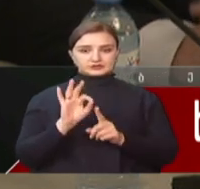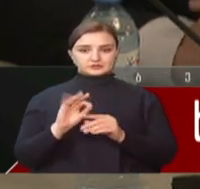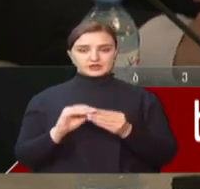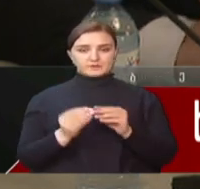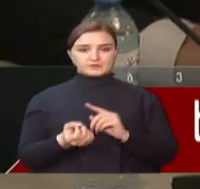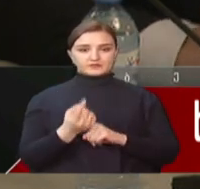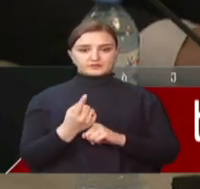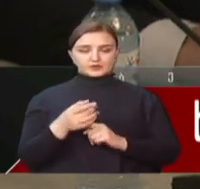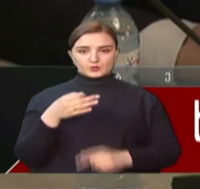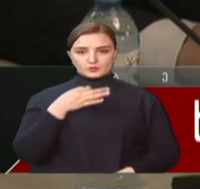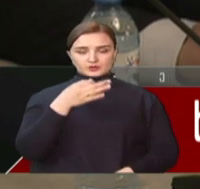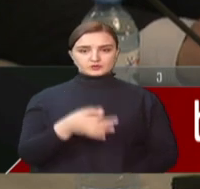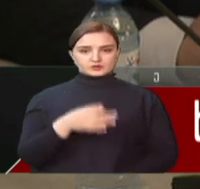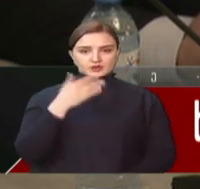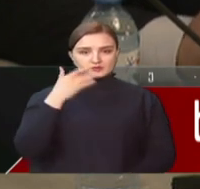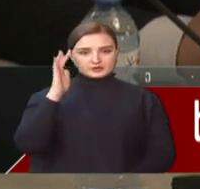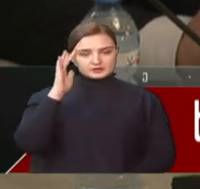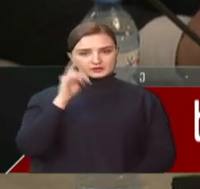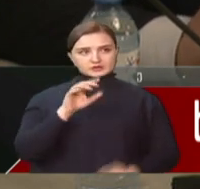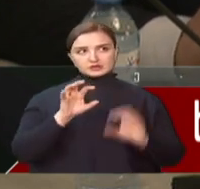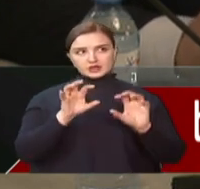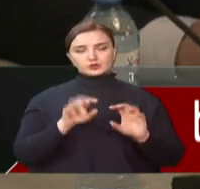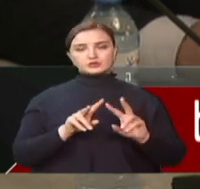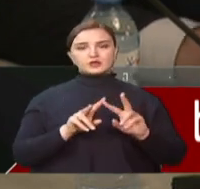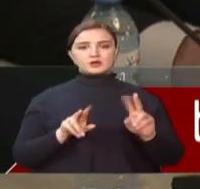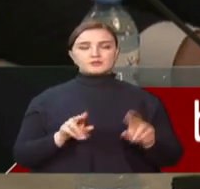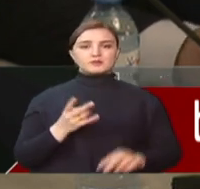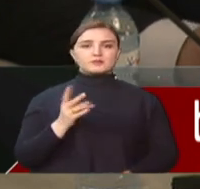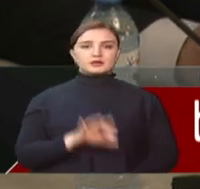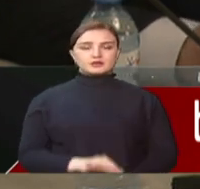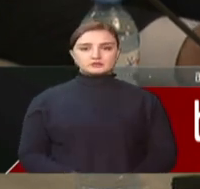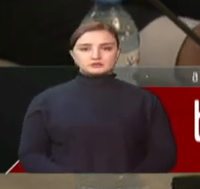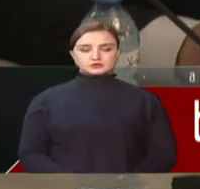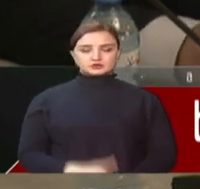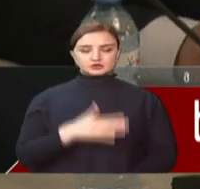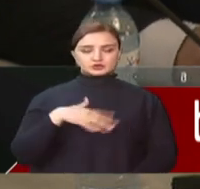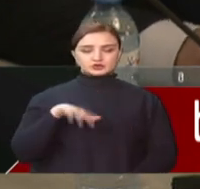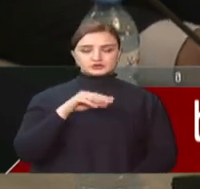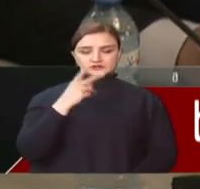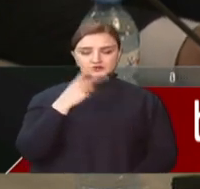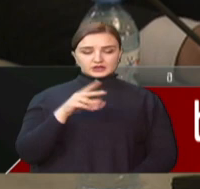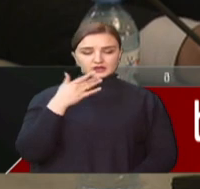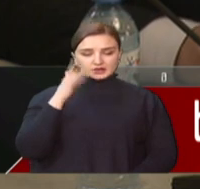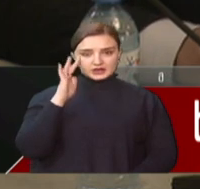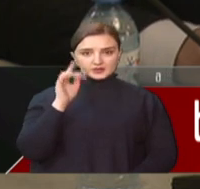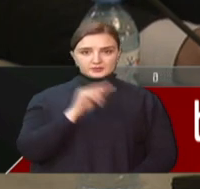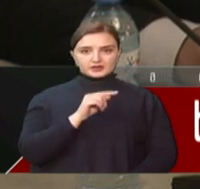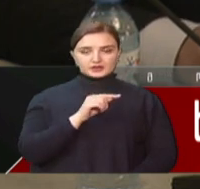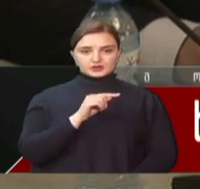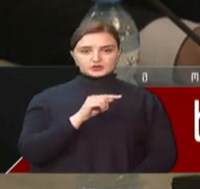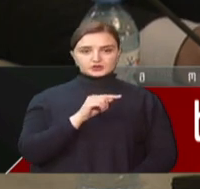გამოწვევას უპასუხა ამერიკის კანონმა. მაგრამ ჩვენ ვნახეთ, რომ ამერიკის შეერთებულ